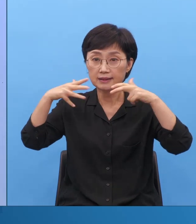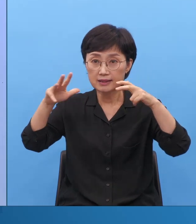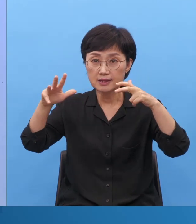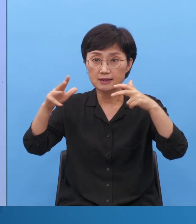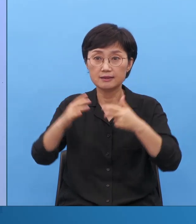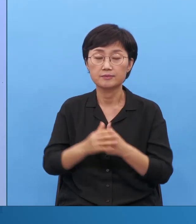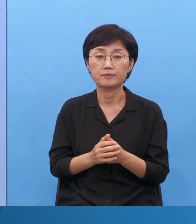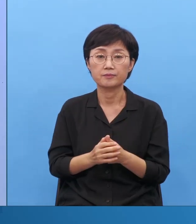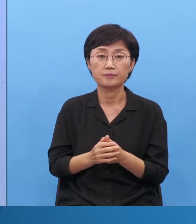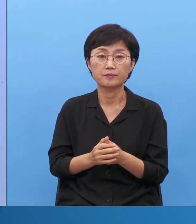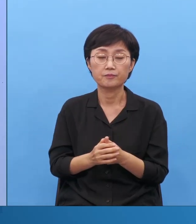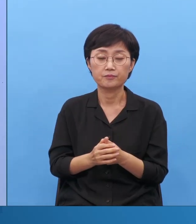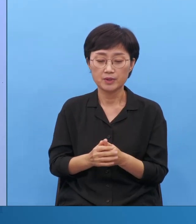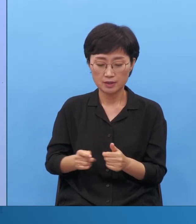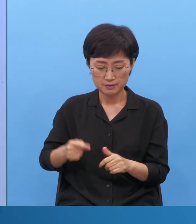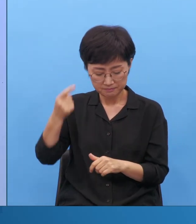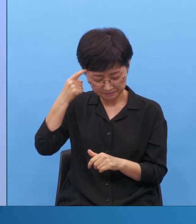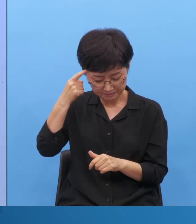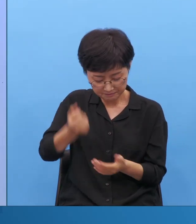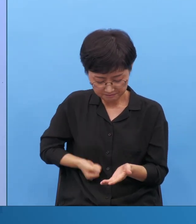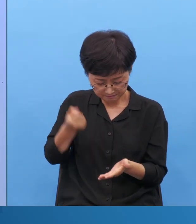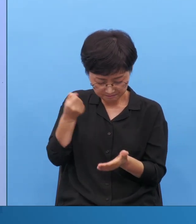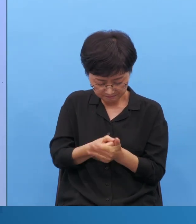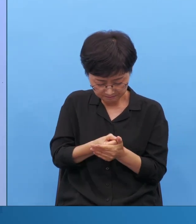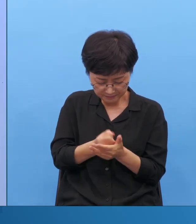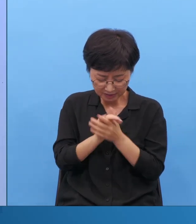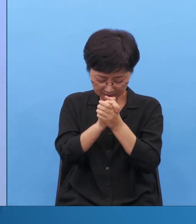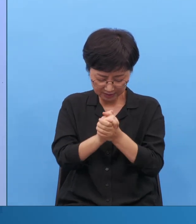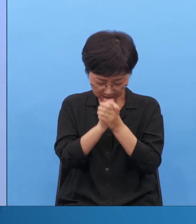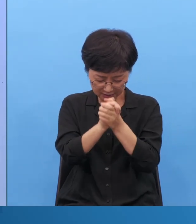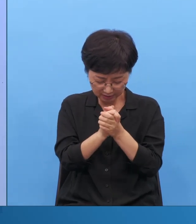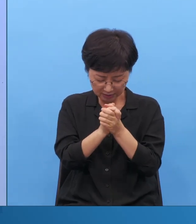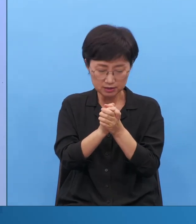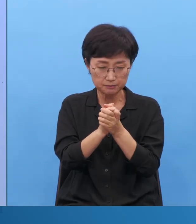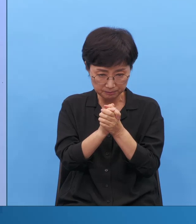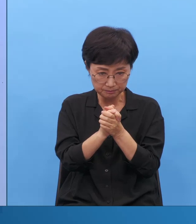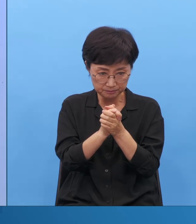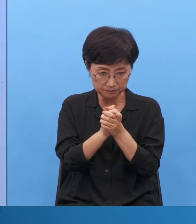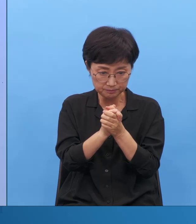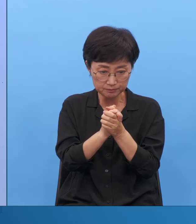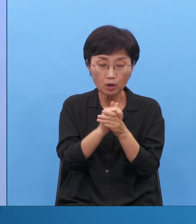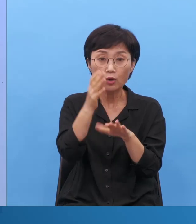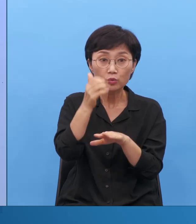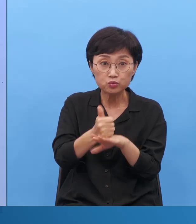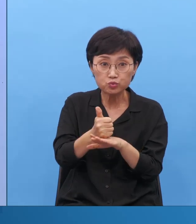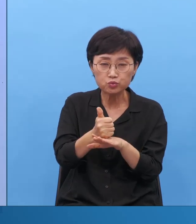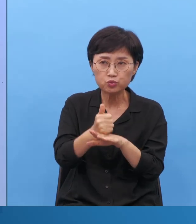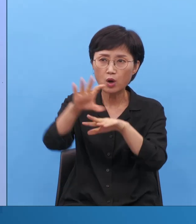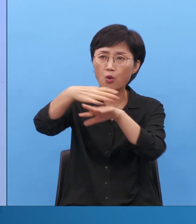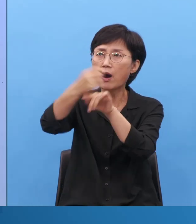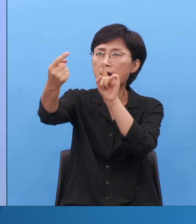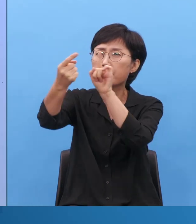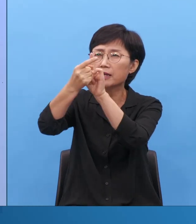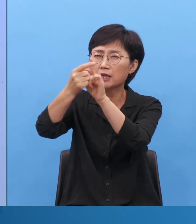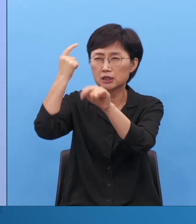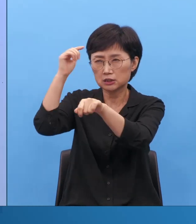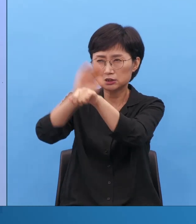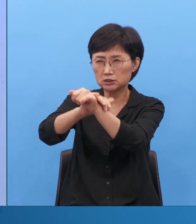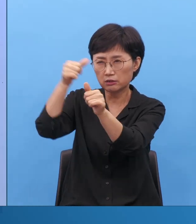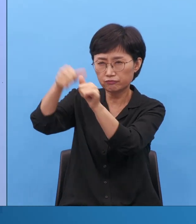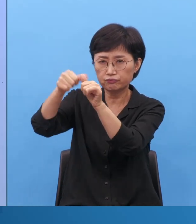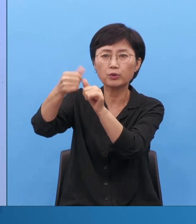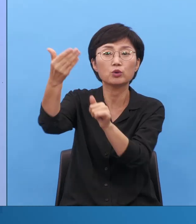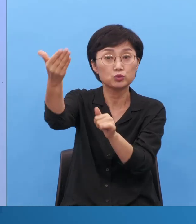왕에게 큰 지혜를 주는 일이 벌어졌어요. And he was able to give great wisdom to the king. 왕